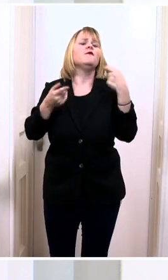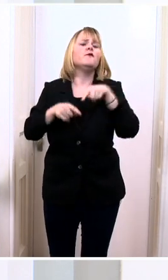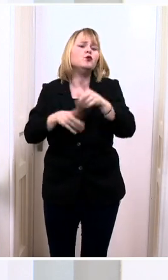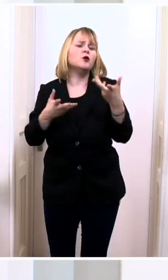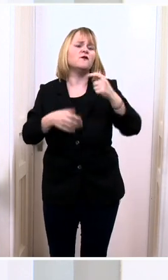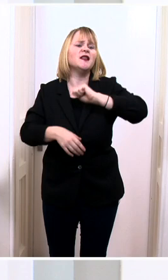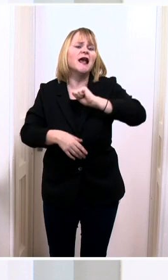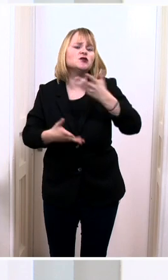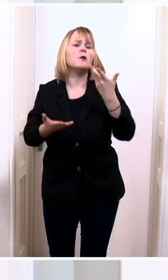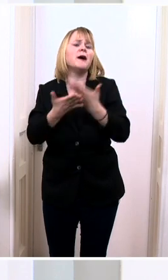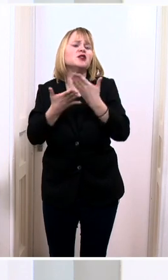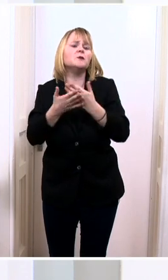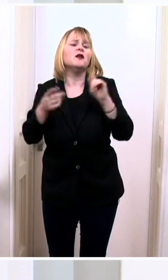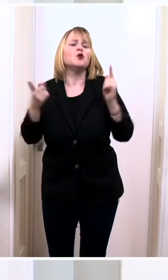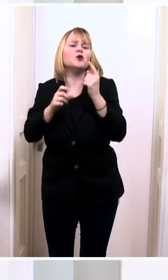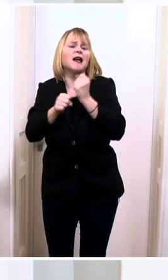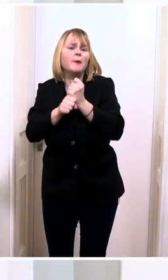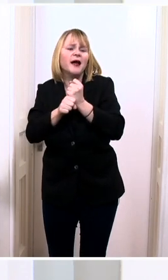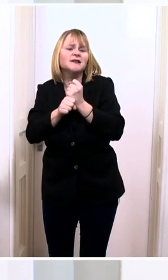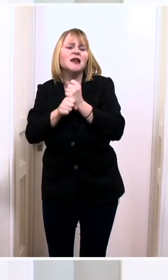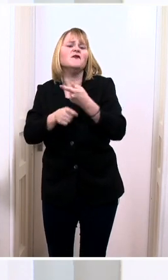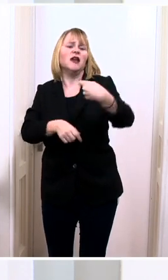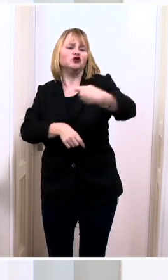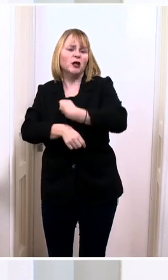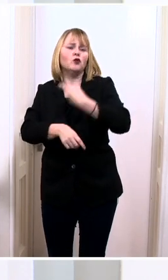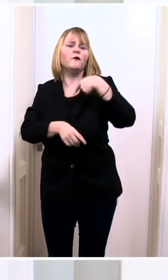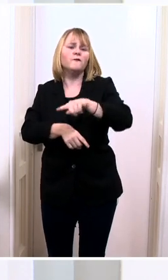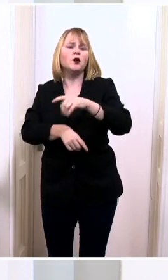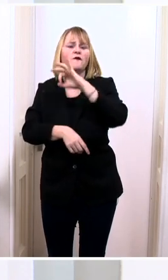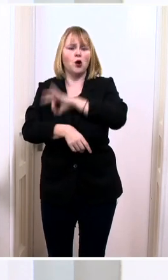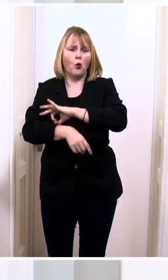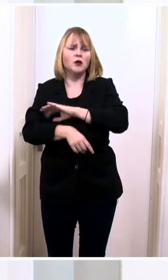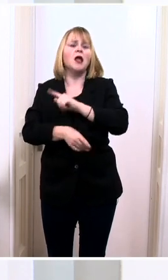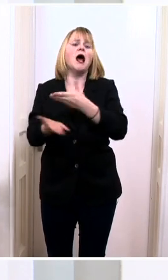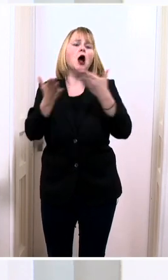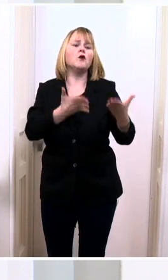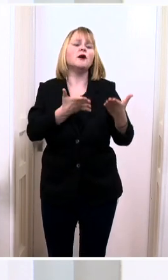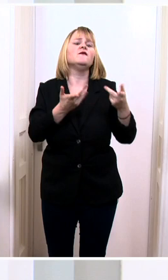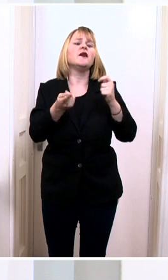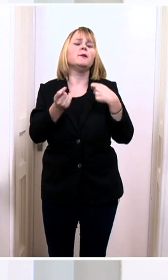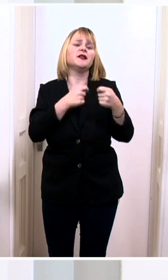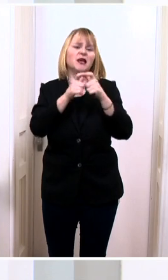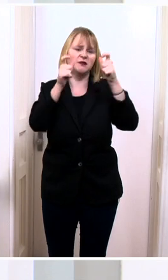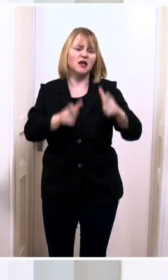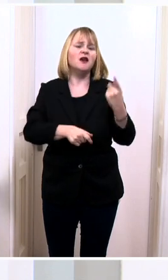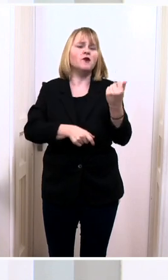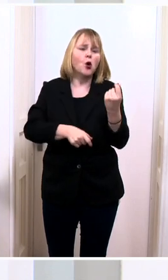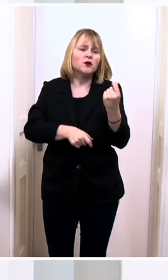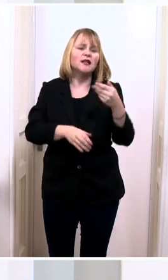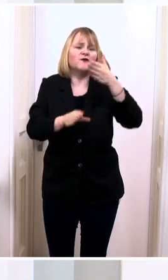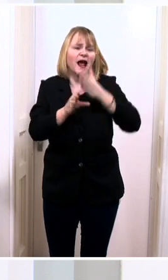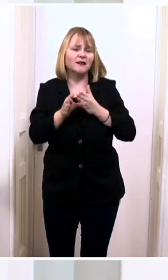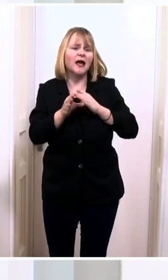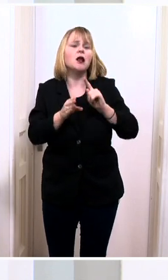wir über die Kurzarbeitsentschädigung und den pauschalierten Betriebskostenanteil sprechen. Dann bei den